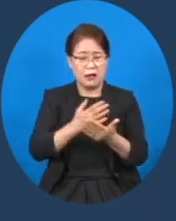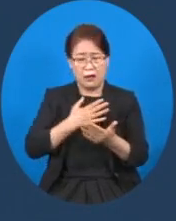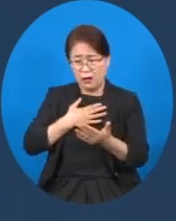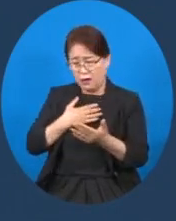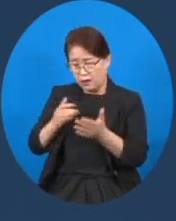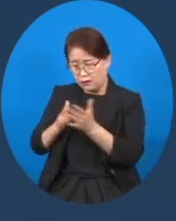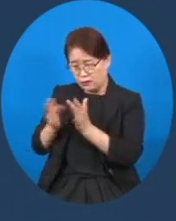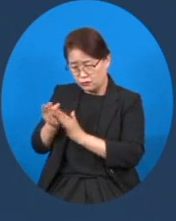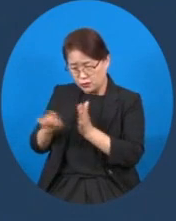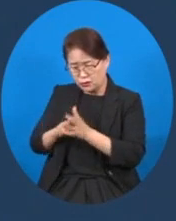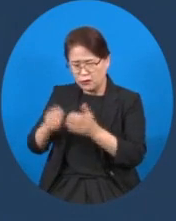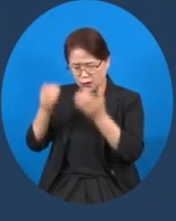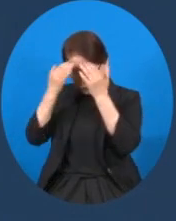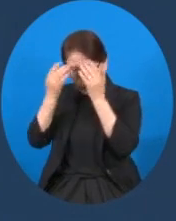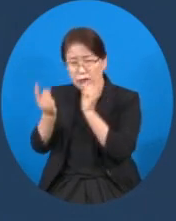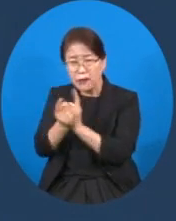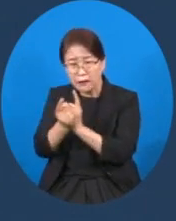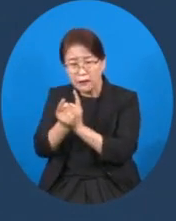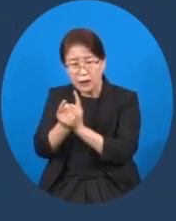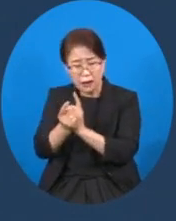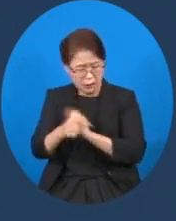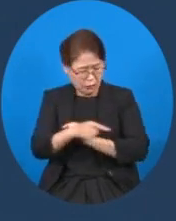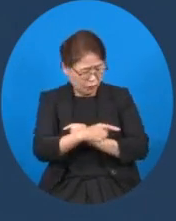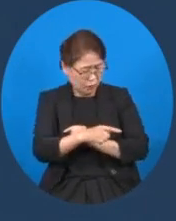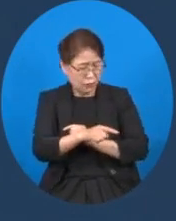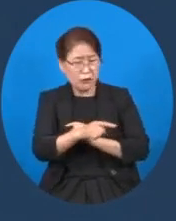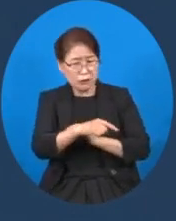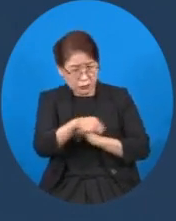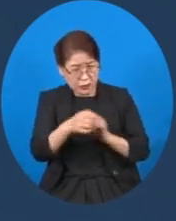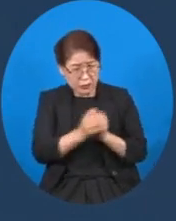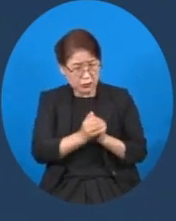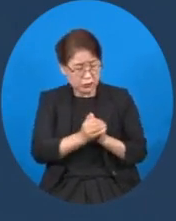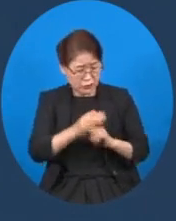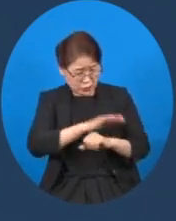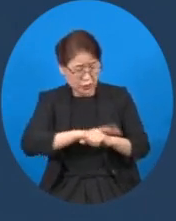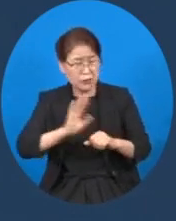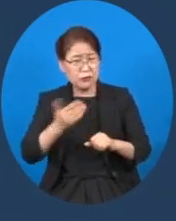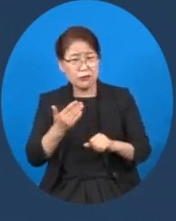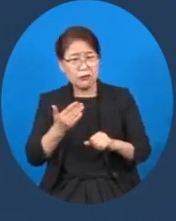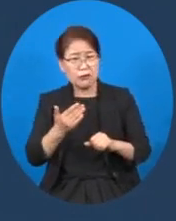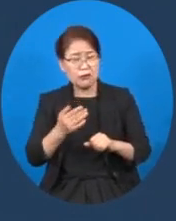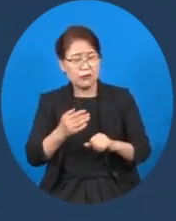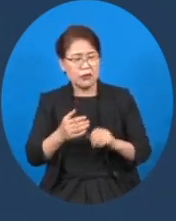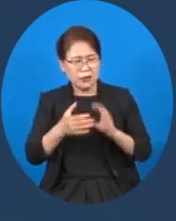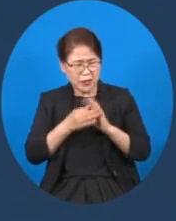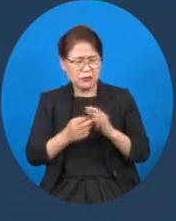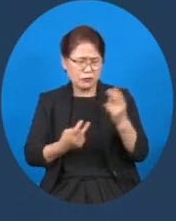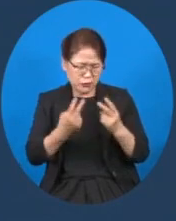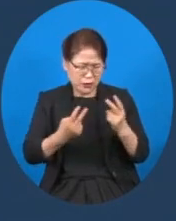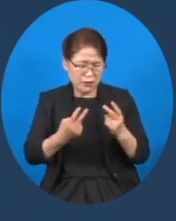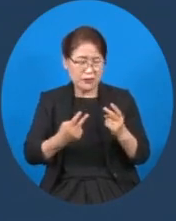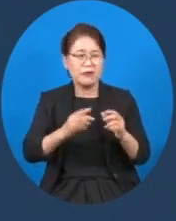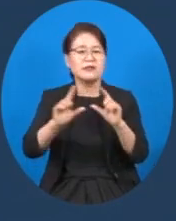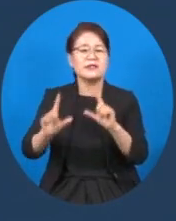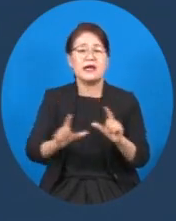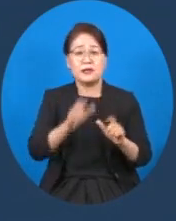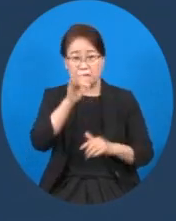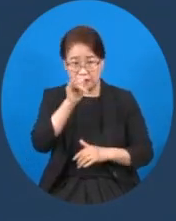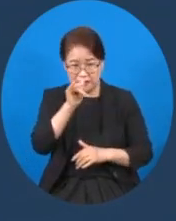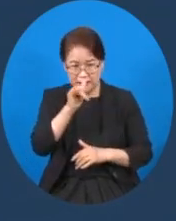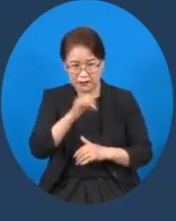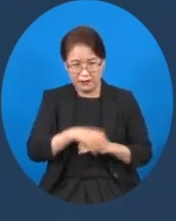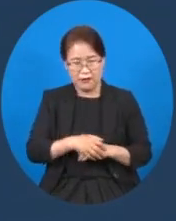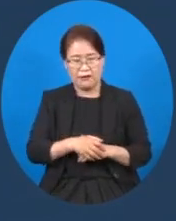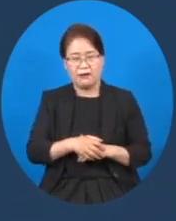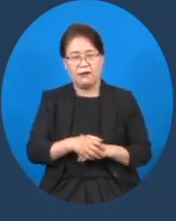있고 예수를 안 믿지 않은 사람은 이렇게 잘 되고 우리는 끊임없이 비교하면서 살아가잖아요.